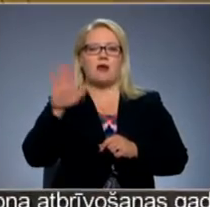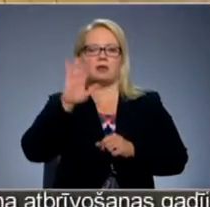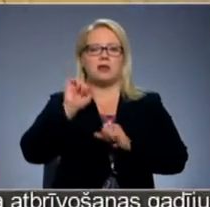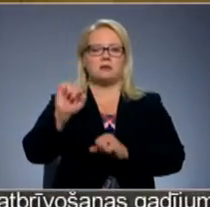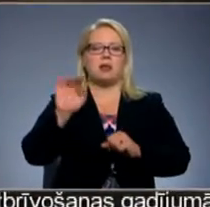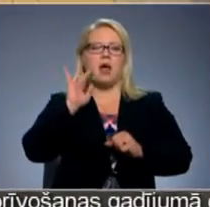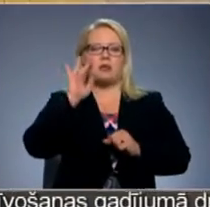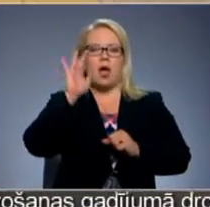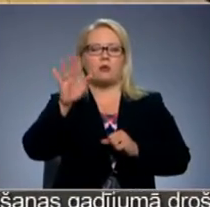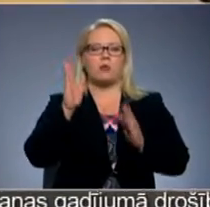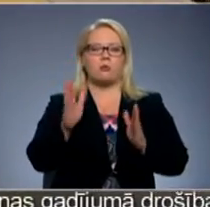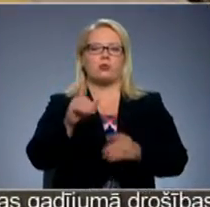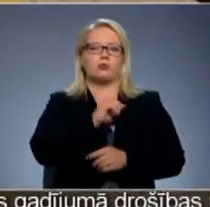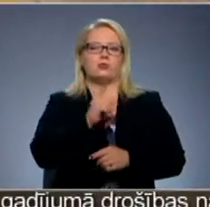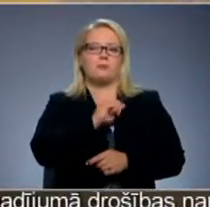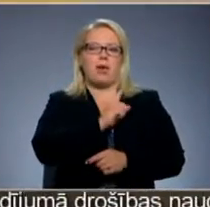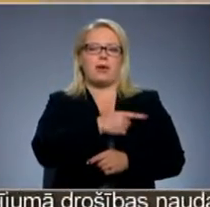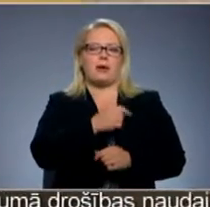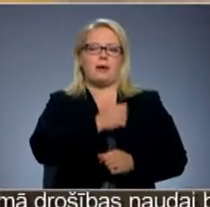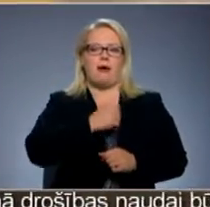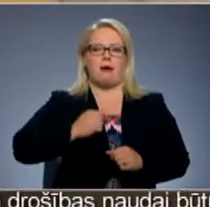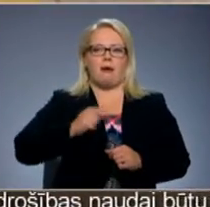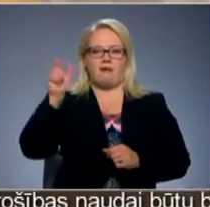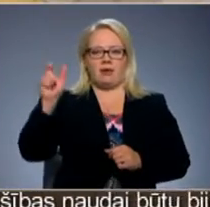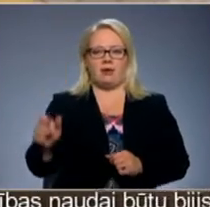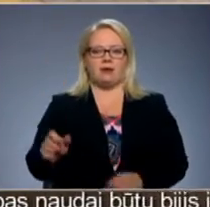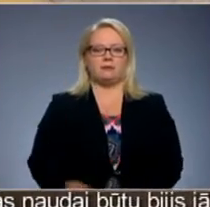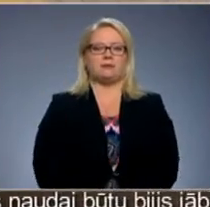nākotnē augtu spējīgi karavīri. Laura Jansone, Kalvs Krūmiņš, Vidzemes televīzija.